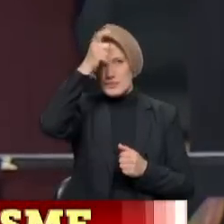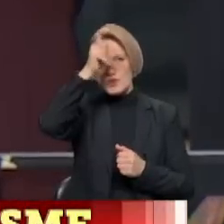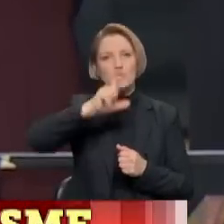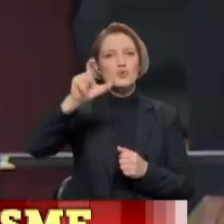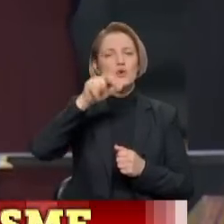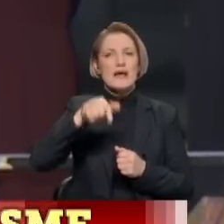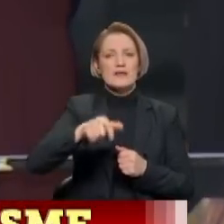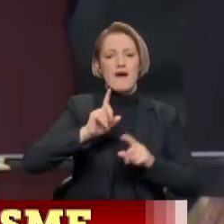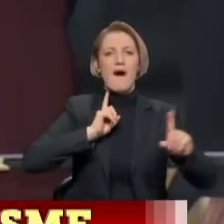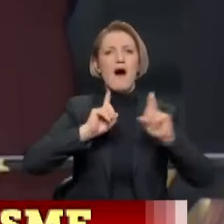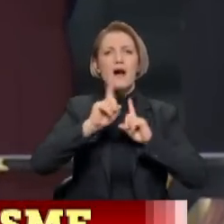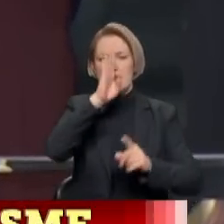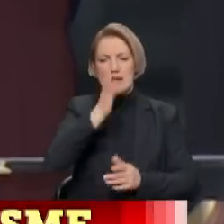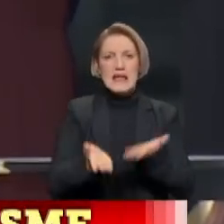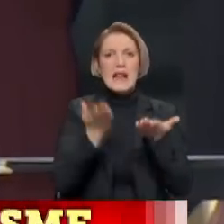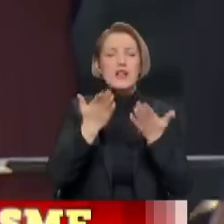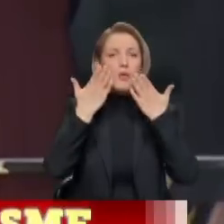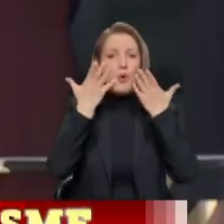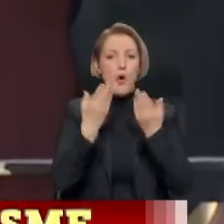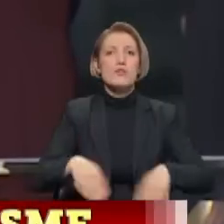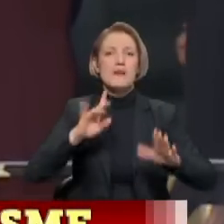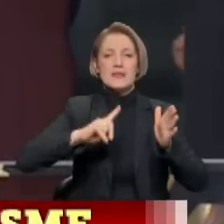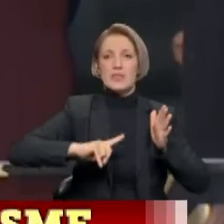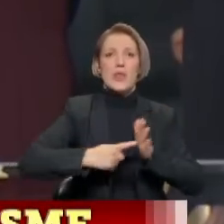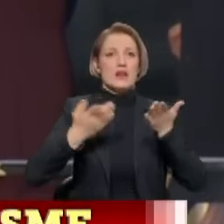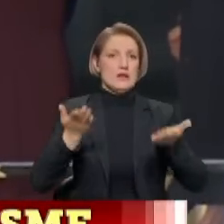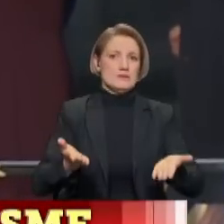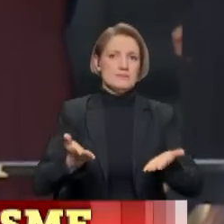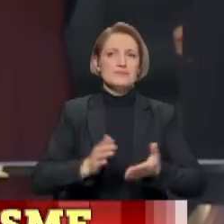Türkiye'de adaletin kalmadığının ispatı.